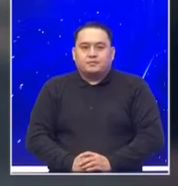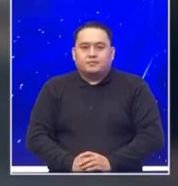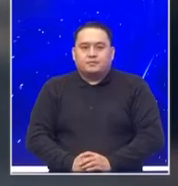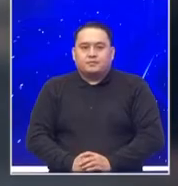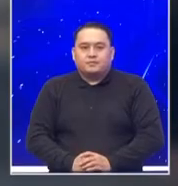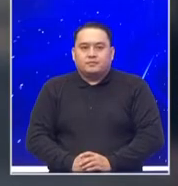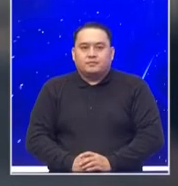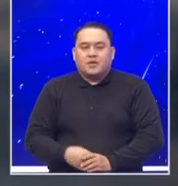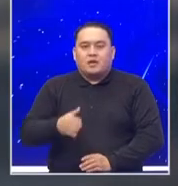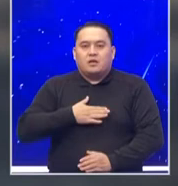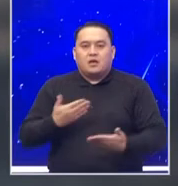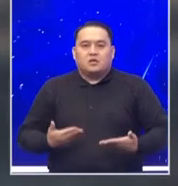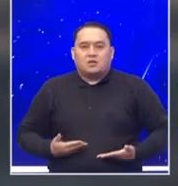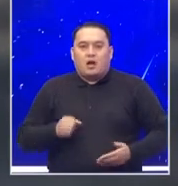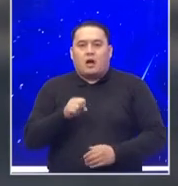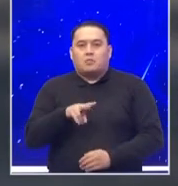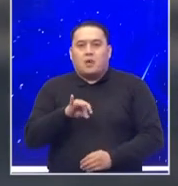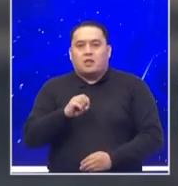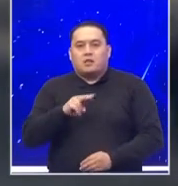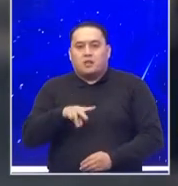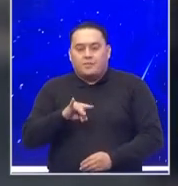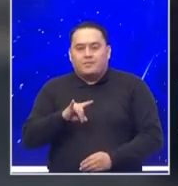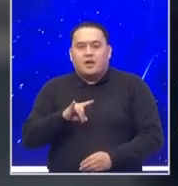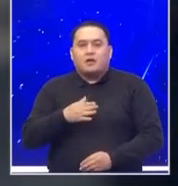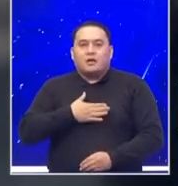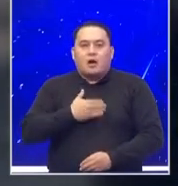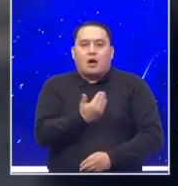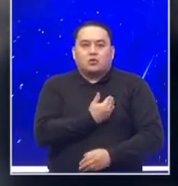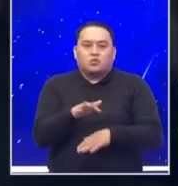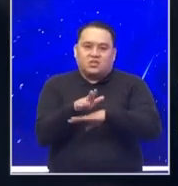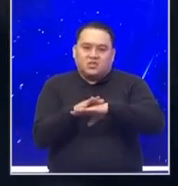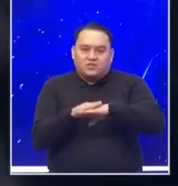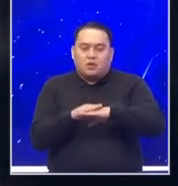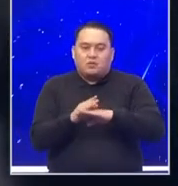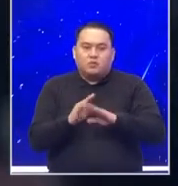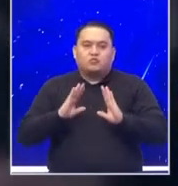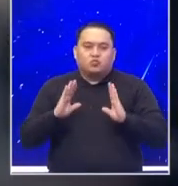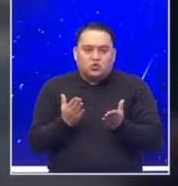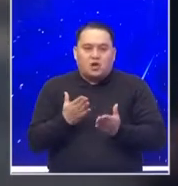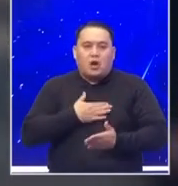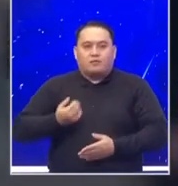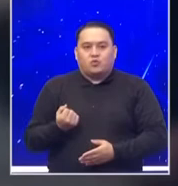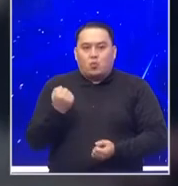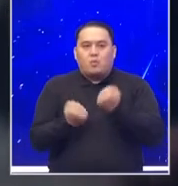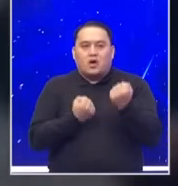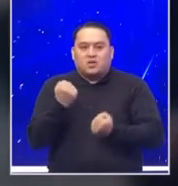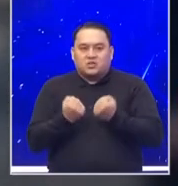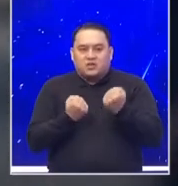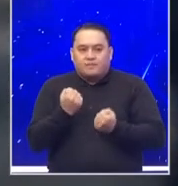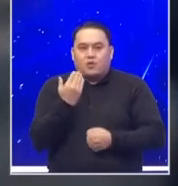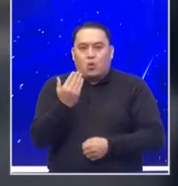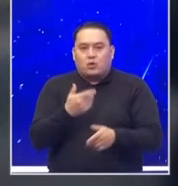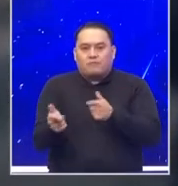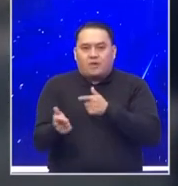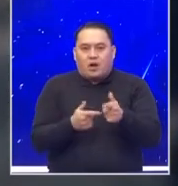я житель села алмалы индекс казанского района хотел бы извиниться за свой поступок вот мой друг водитель автомашины volkswagen